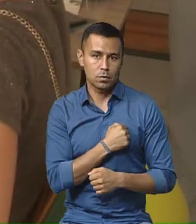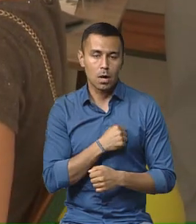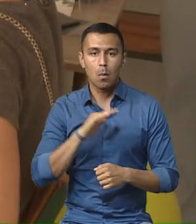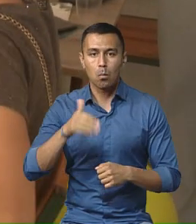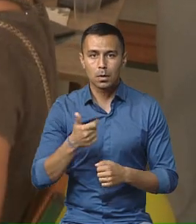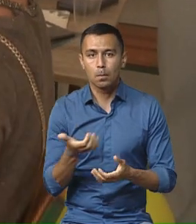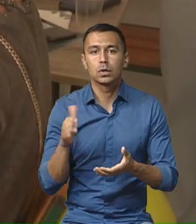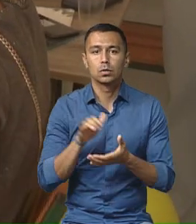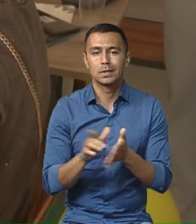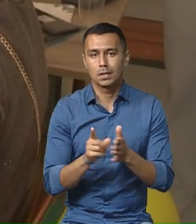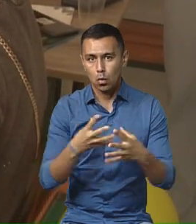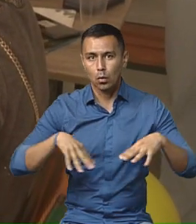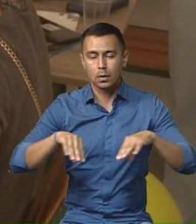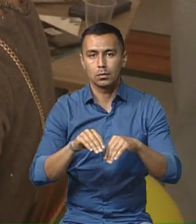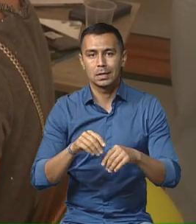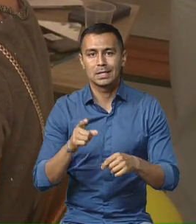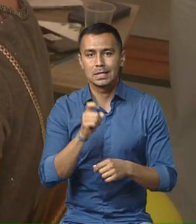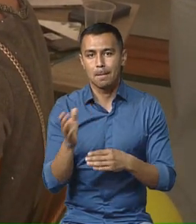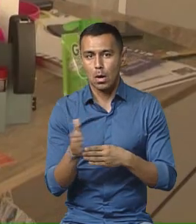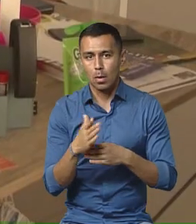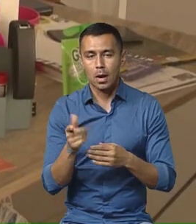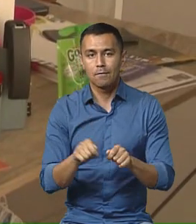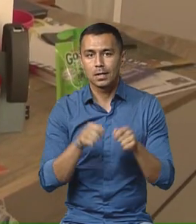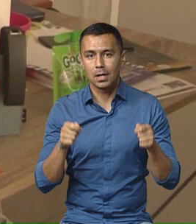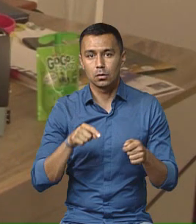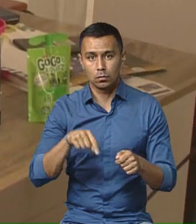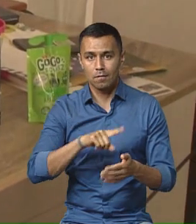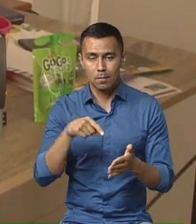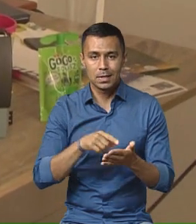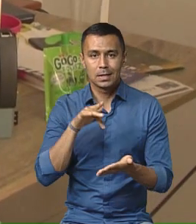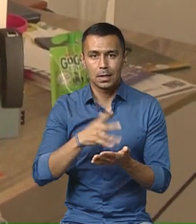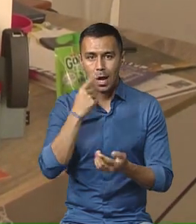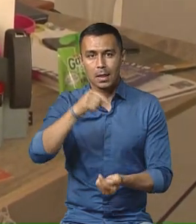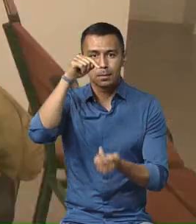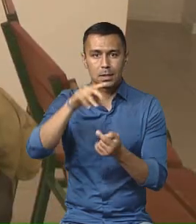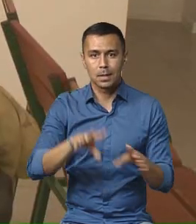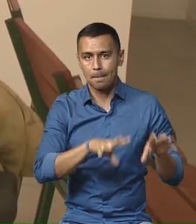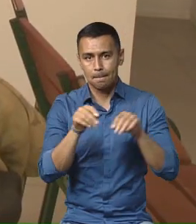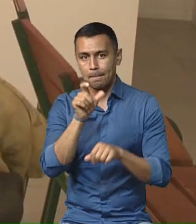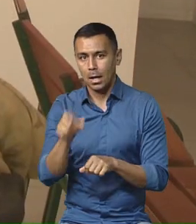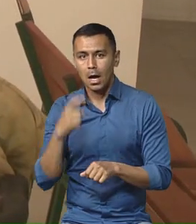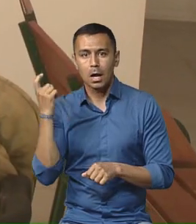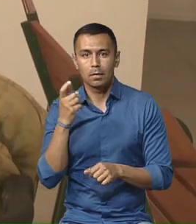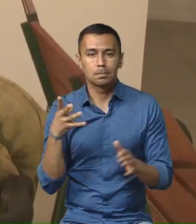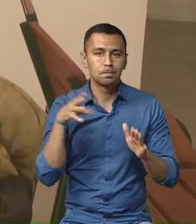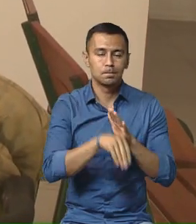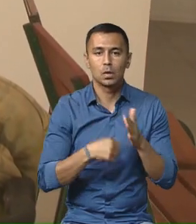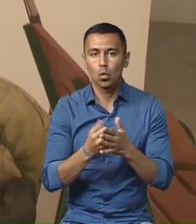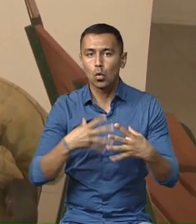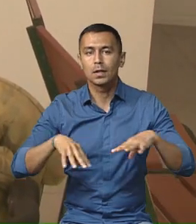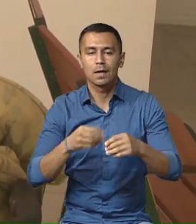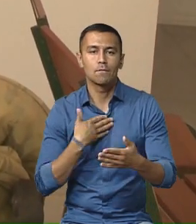потім познайомилася з родиною з Маріуполя, яка відкрила в місті центр адаптації переселенців. Харків'янка приєдналася до